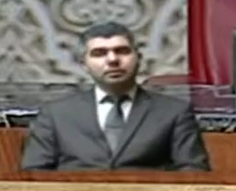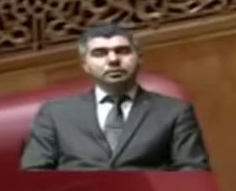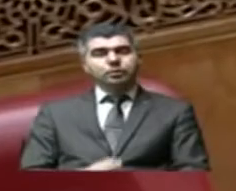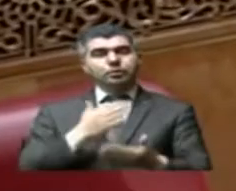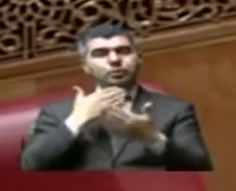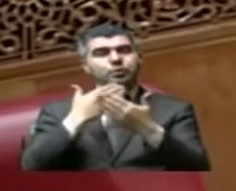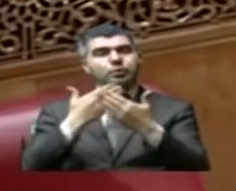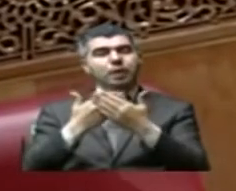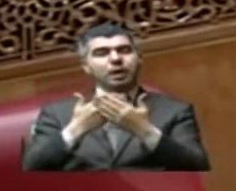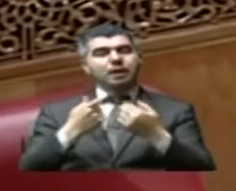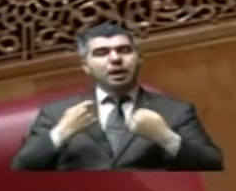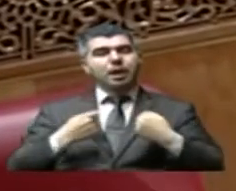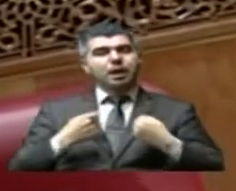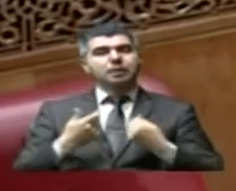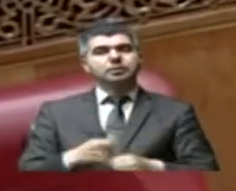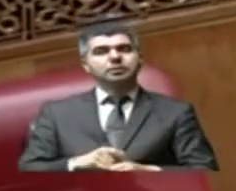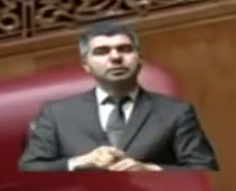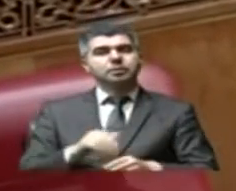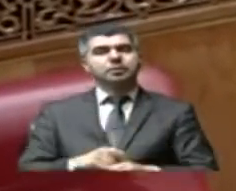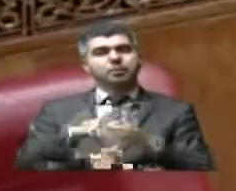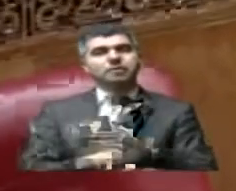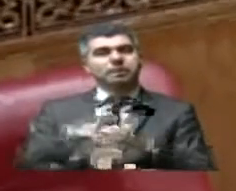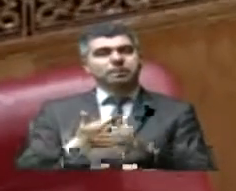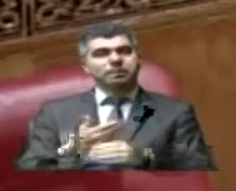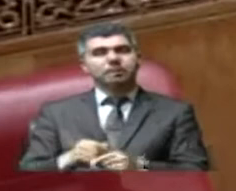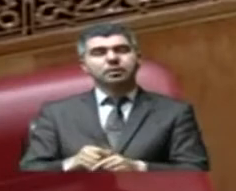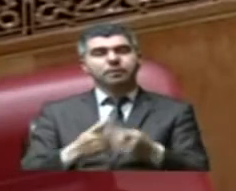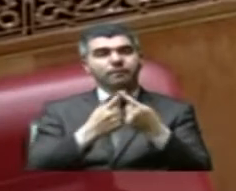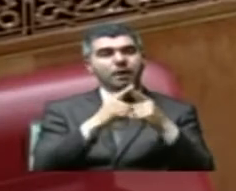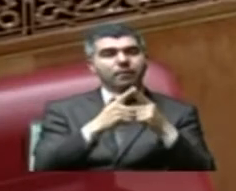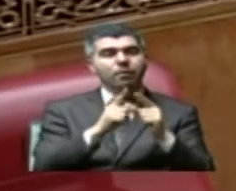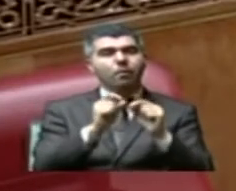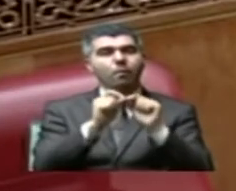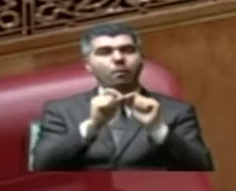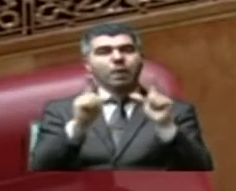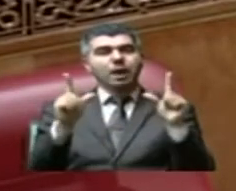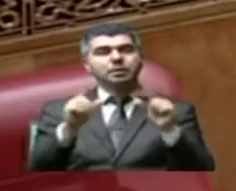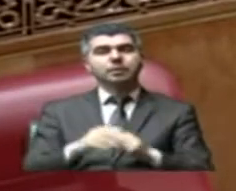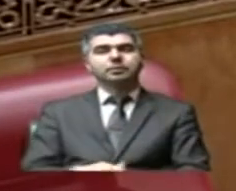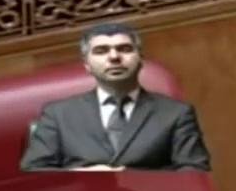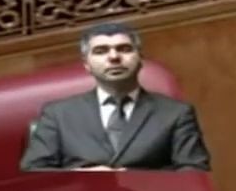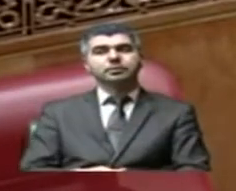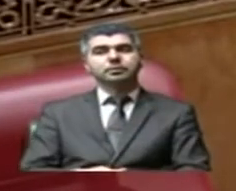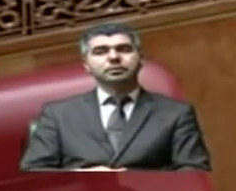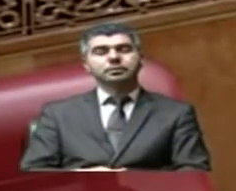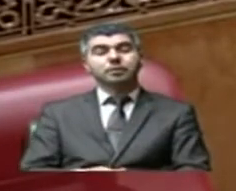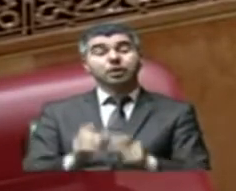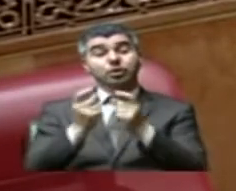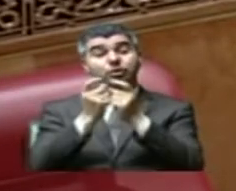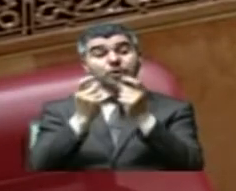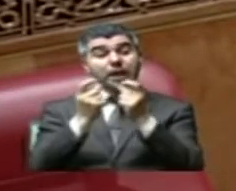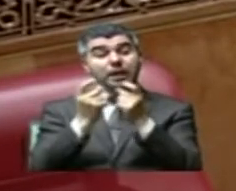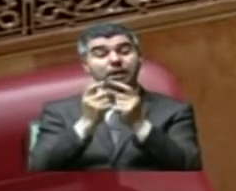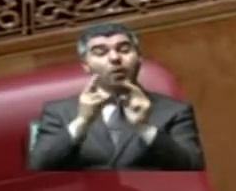شكرا السيد الرئيس، شكرا للسادة المرئين اللي يعطونا هذه الفرصة لتوضيح بعض الأمور. على كل حال، الشركة الوطنية